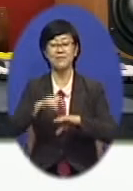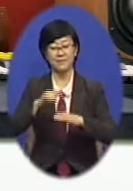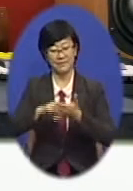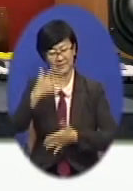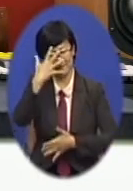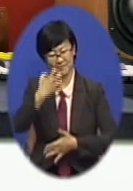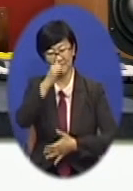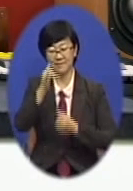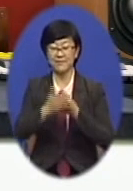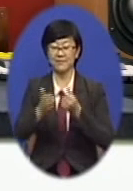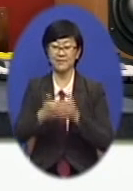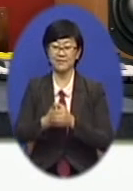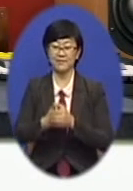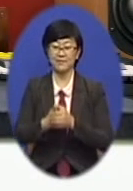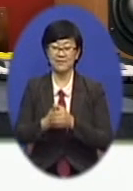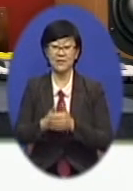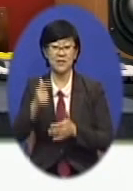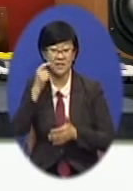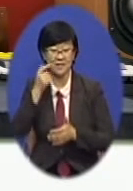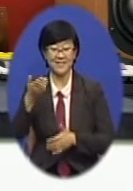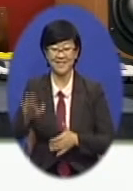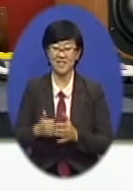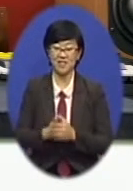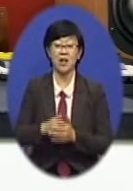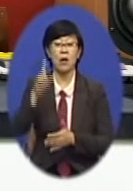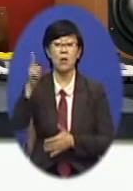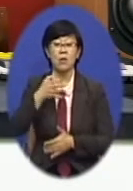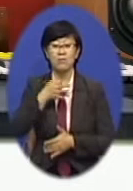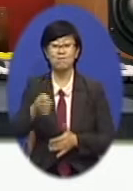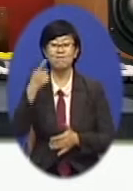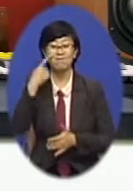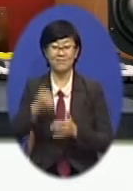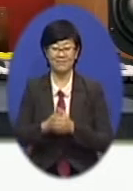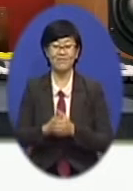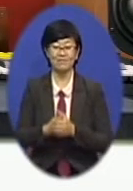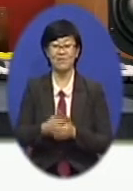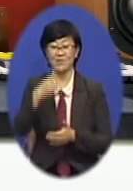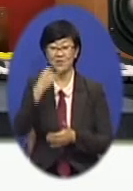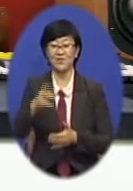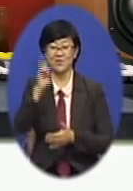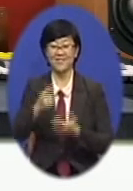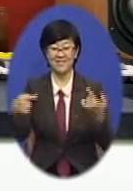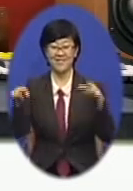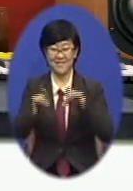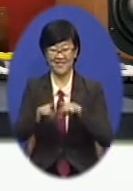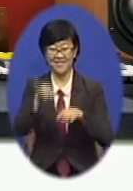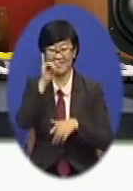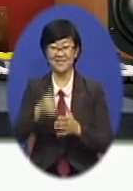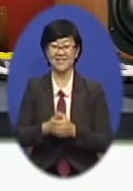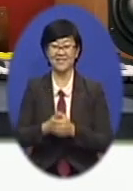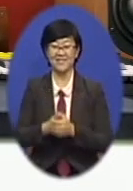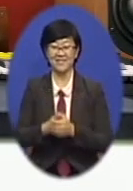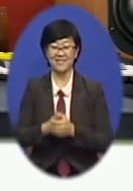울적해서 못하는 노래나마 한번 불러보려고 신청했어요. 좋습니다. 아~ 어머니 노래와 함께 네. 하신다면